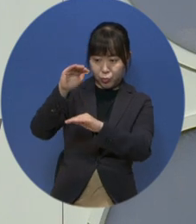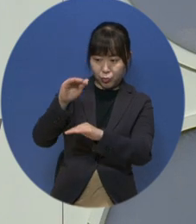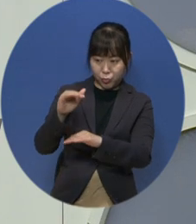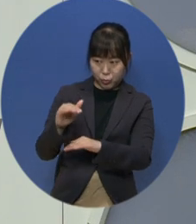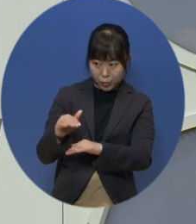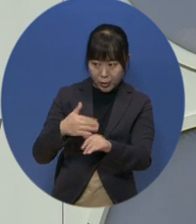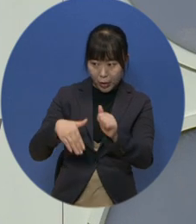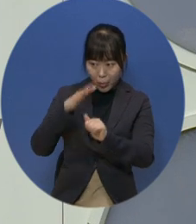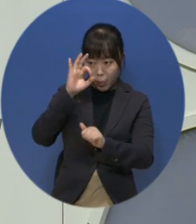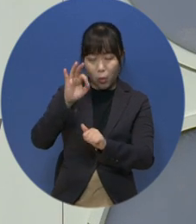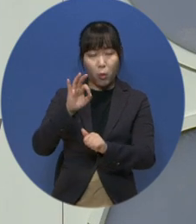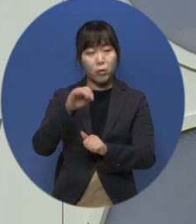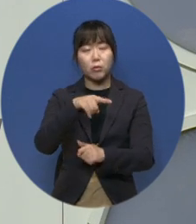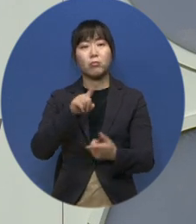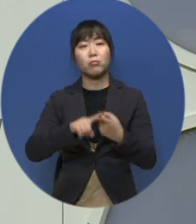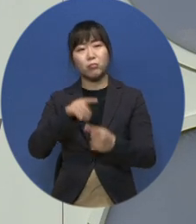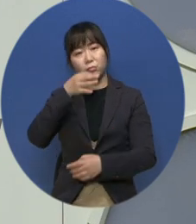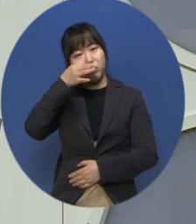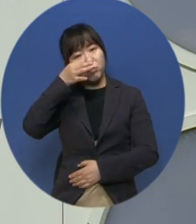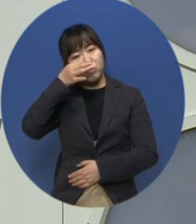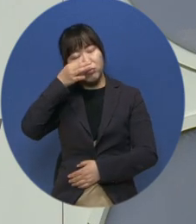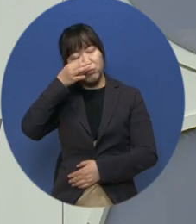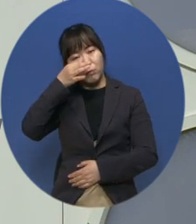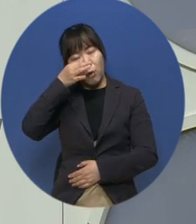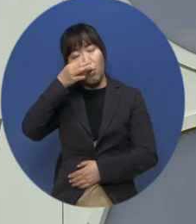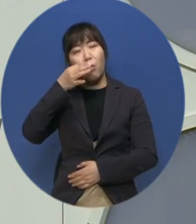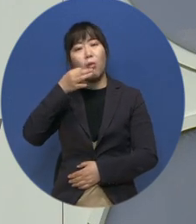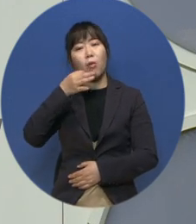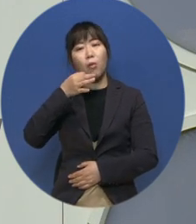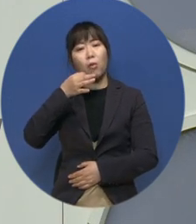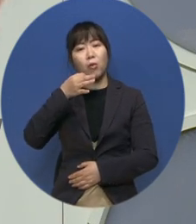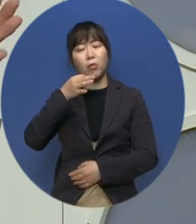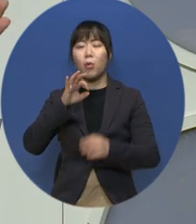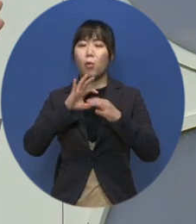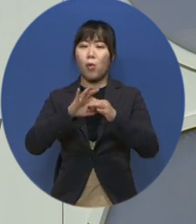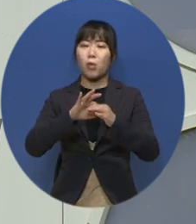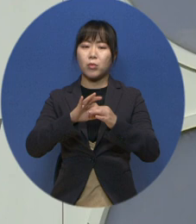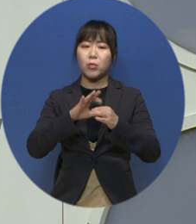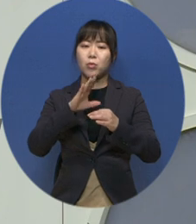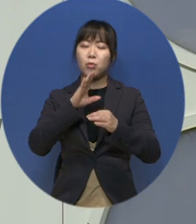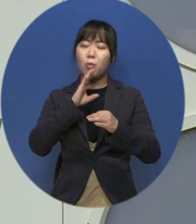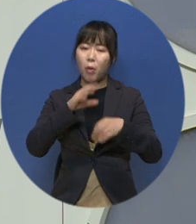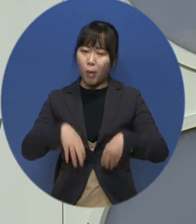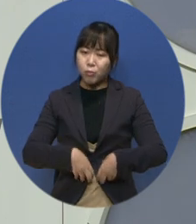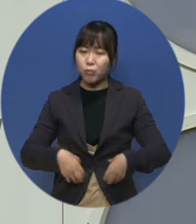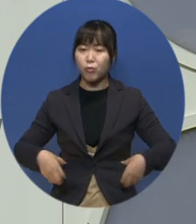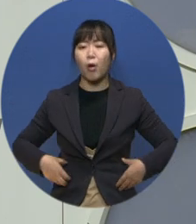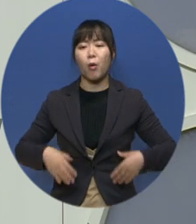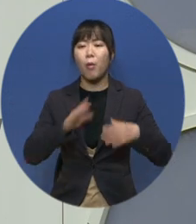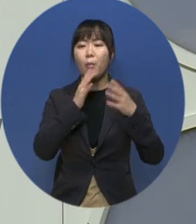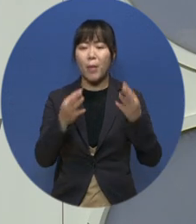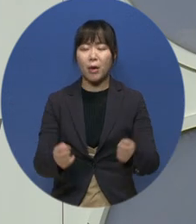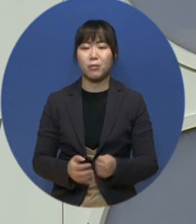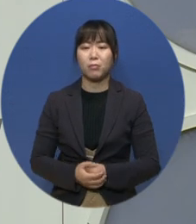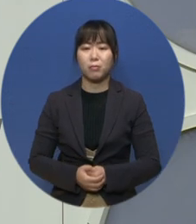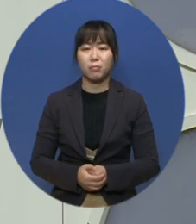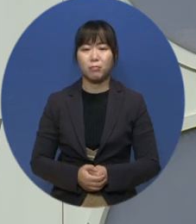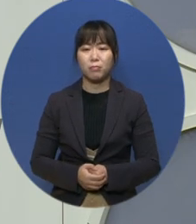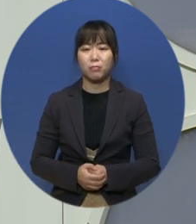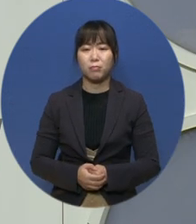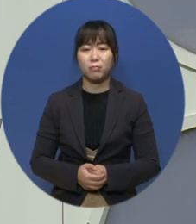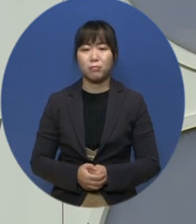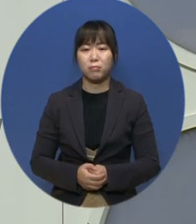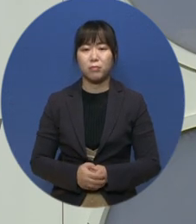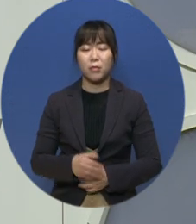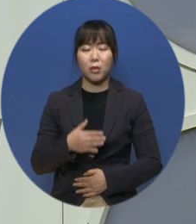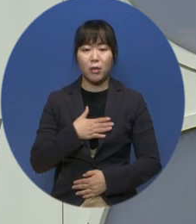가지고 작품을 감상한다든가 굉장히 그런데 대해서 상당히 오픈이 돼 있는 분들이 많아요. 그래서